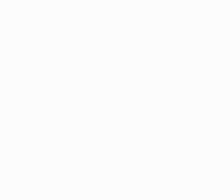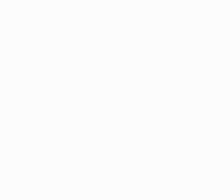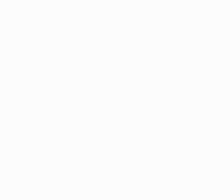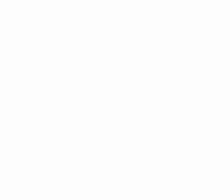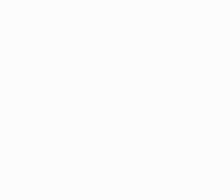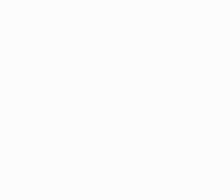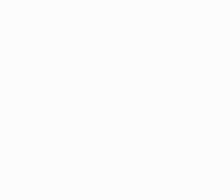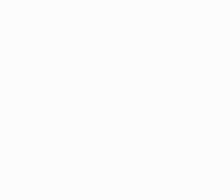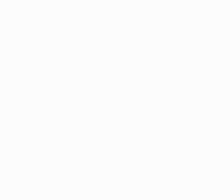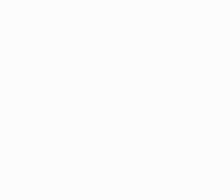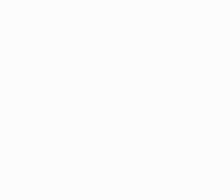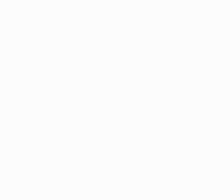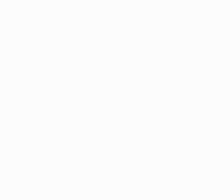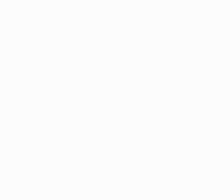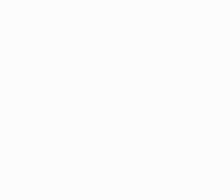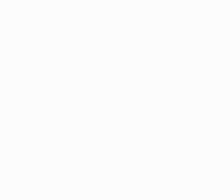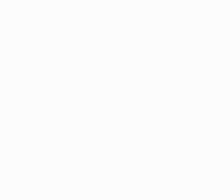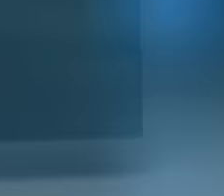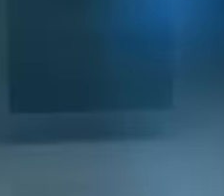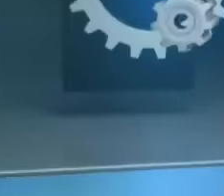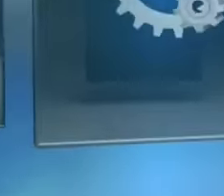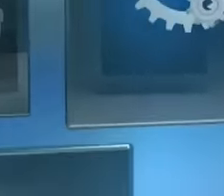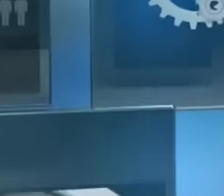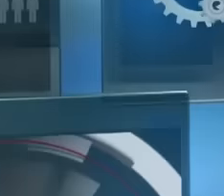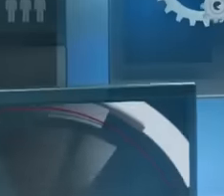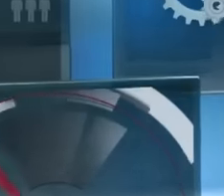أوربيك، نحن نصنع وقود الحياة.